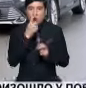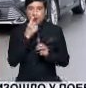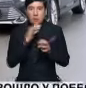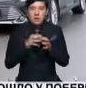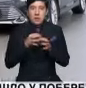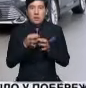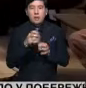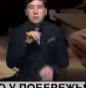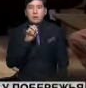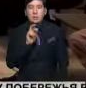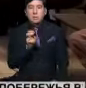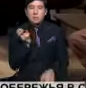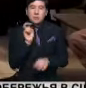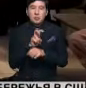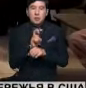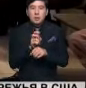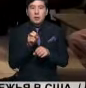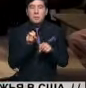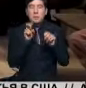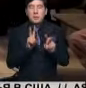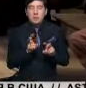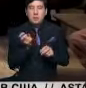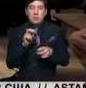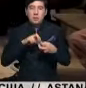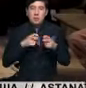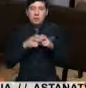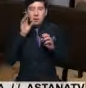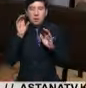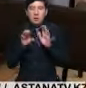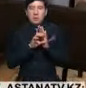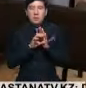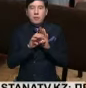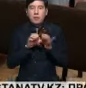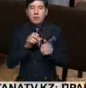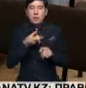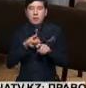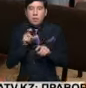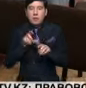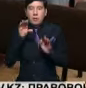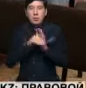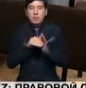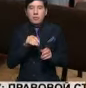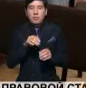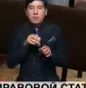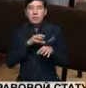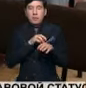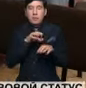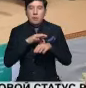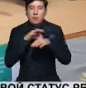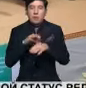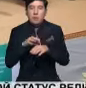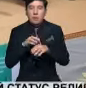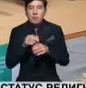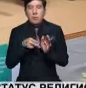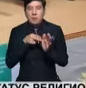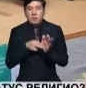села партийцы прибыли специально, чтобы выслушать проблемы. Остро здесь стоят вопросы и работы общественного транспорта, некачество дорог и нехватки